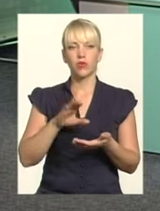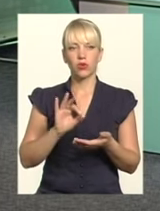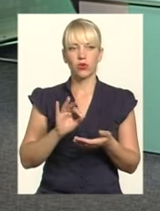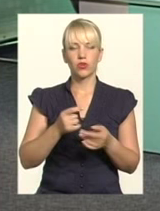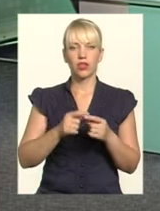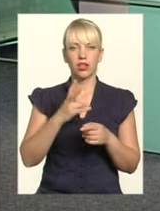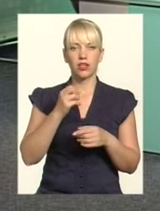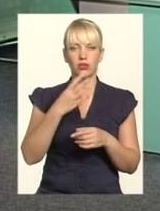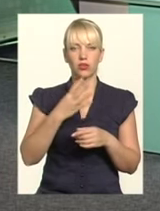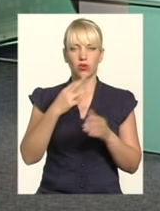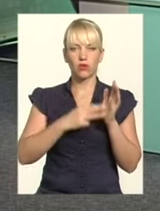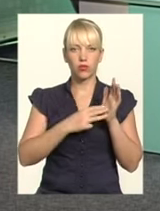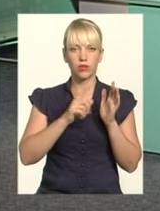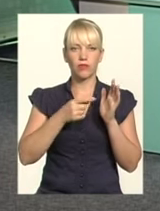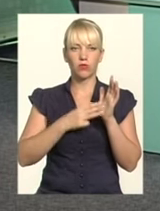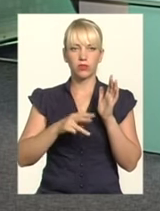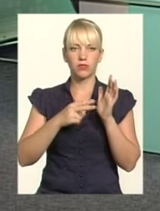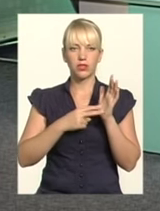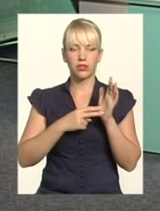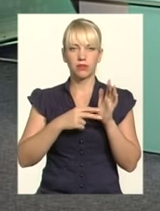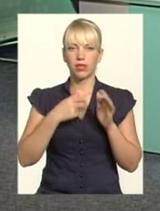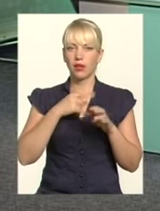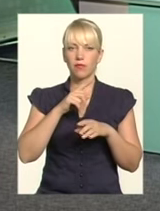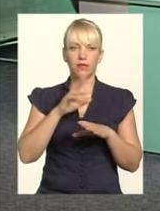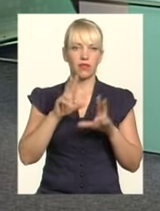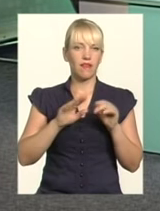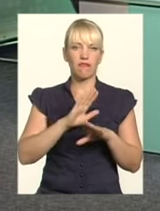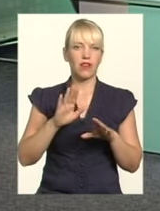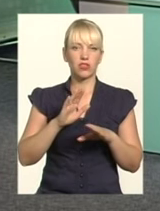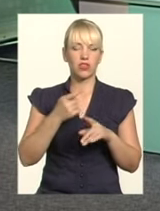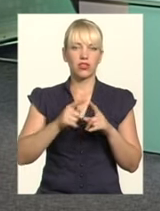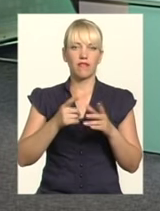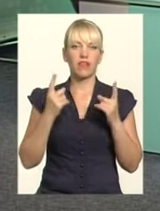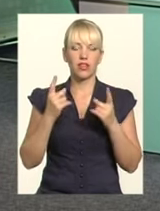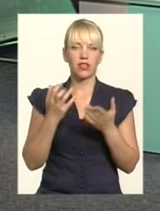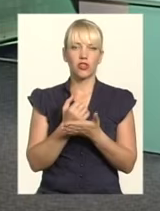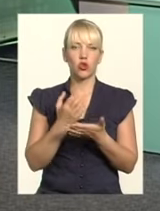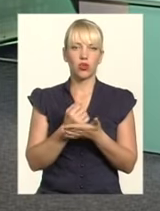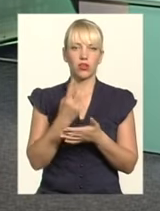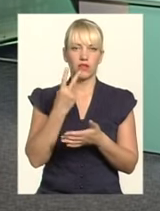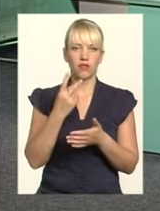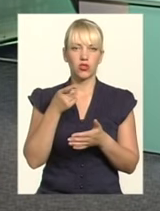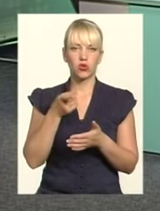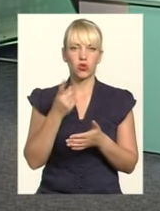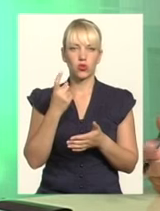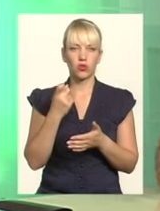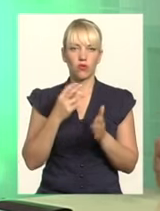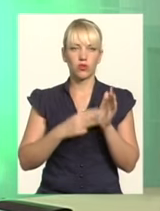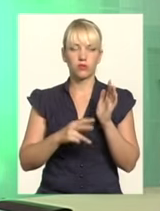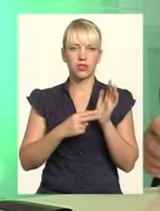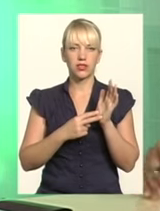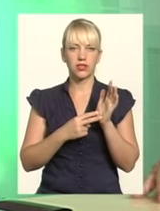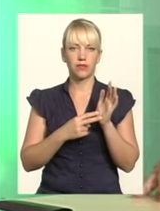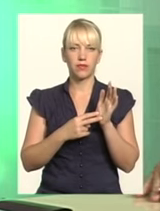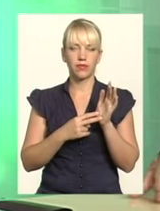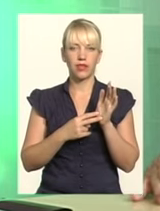на 48,87, дохід, я би не сказав, що це великий, 2182 гривні дохід. Це невеликий дохід. Микола Миколаївич,